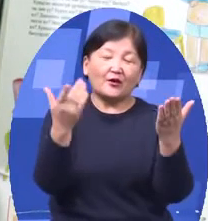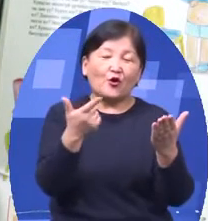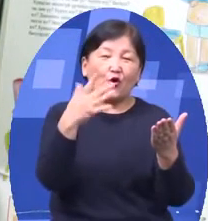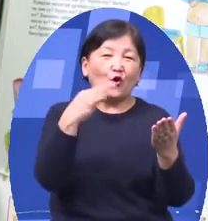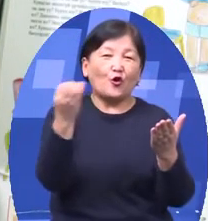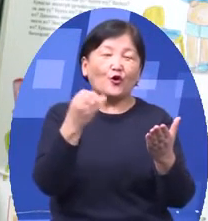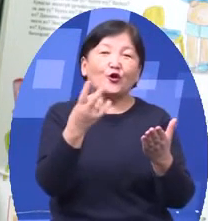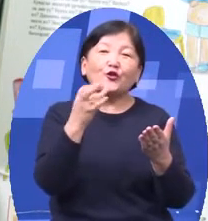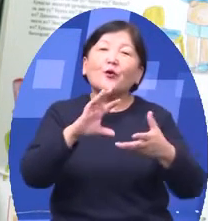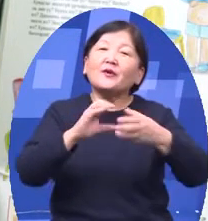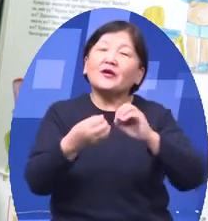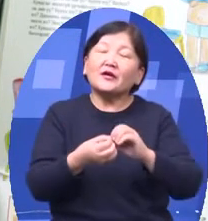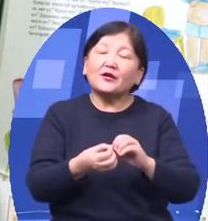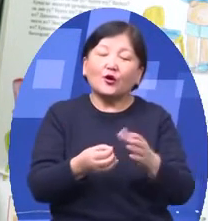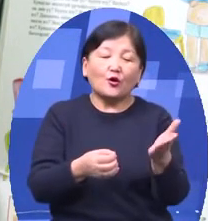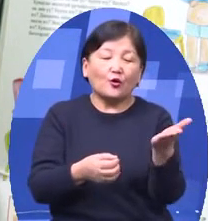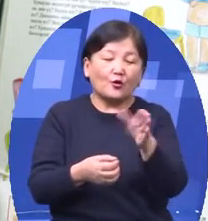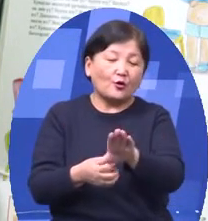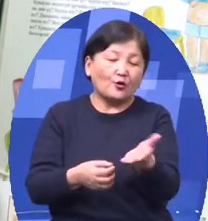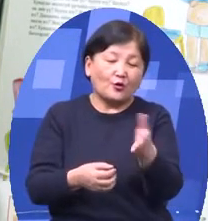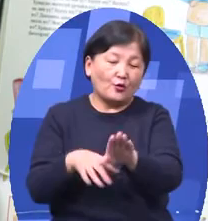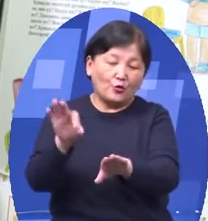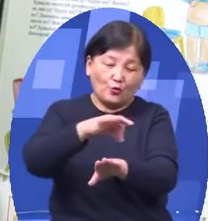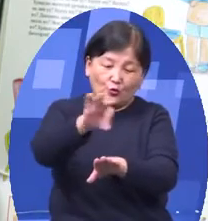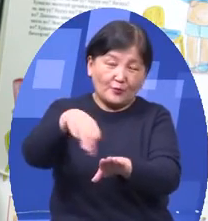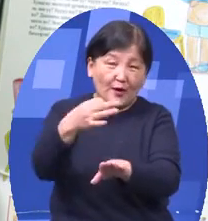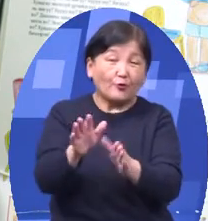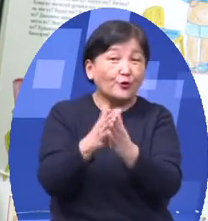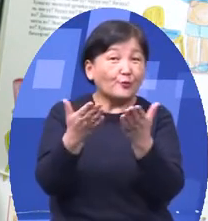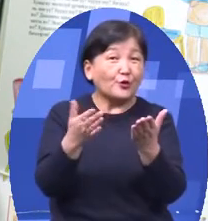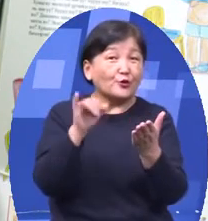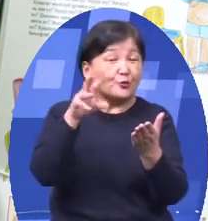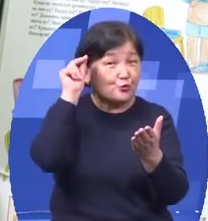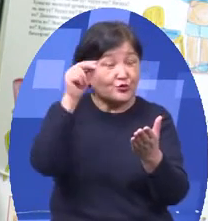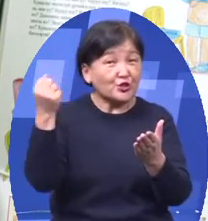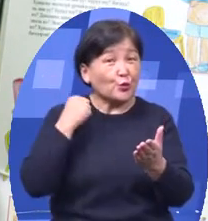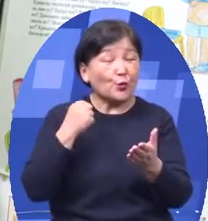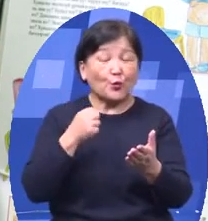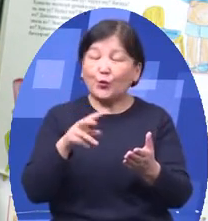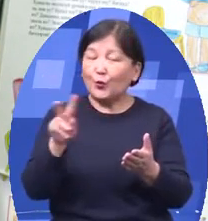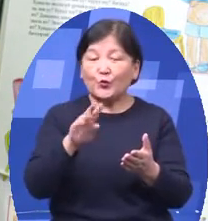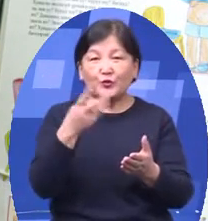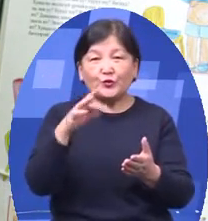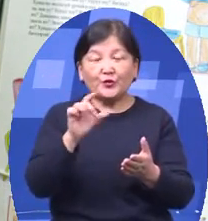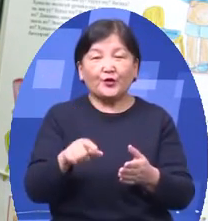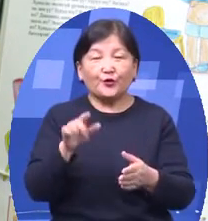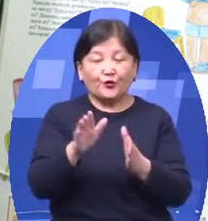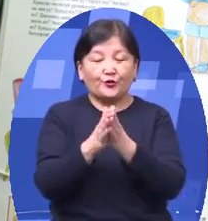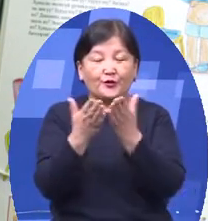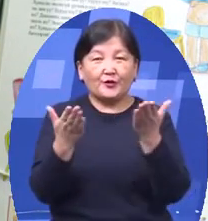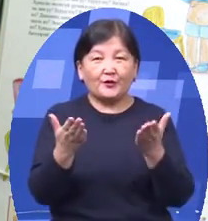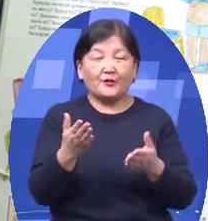Бид нэр хов хоосон намнаас юм сурж мэдэж авах уу? Авахгүй шүү дээ. За, багшийнх нь өнөөдөр хийх ном